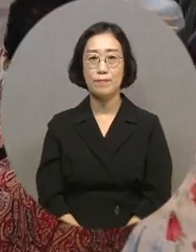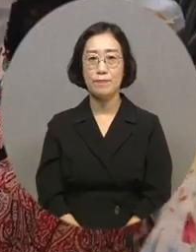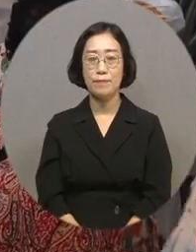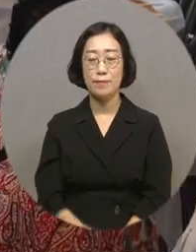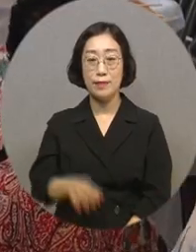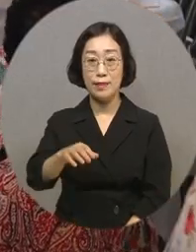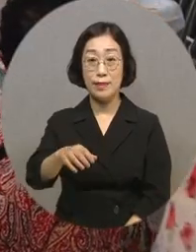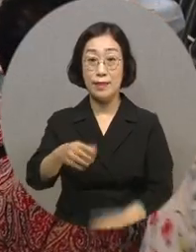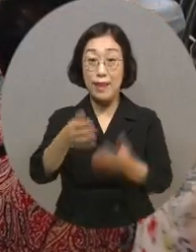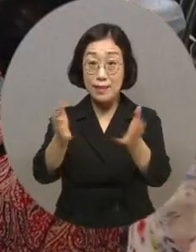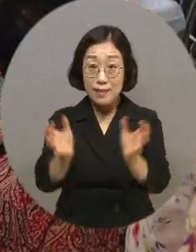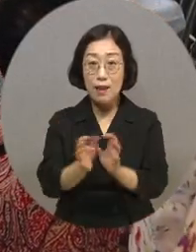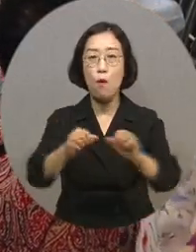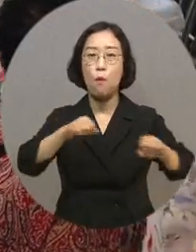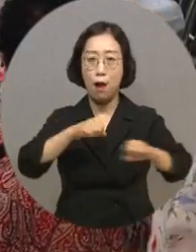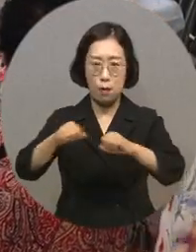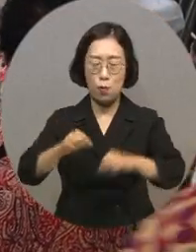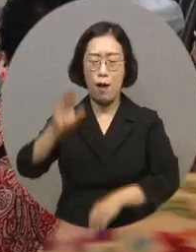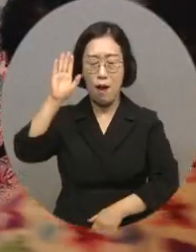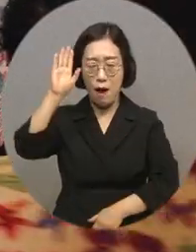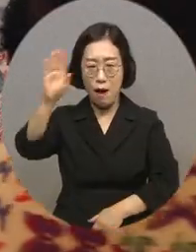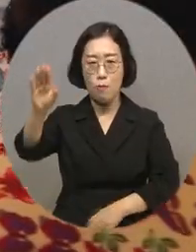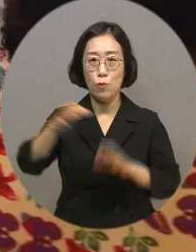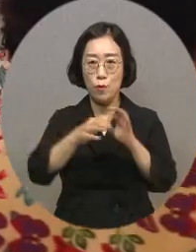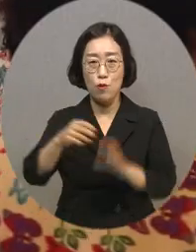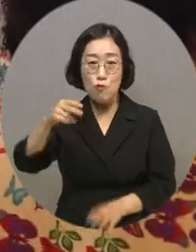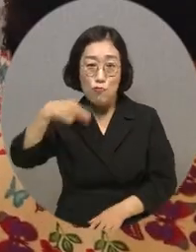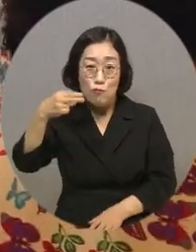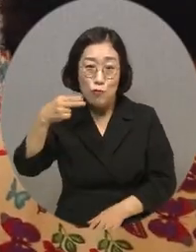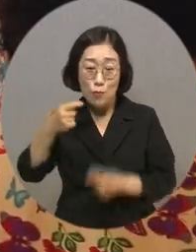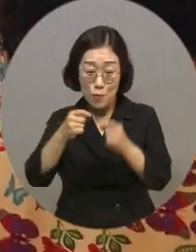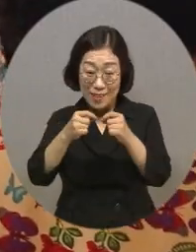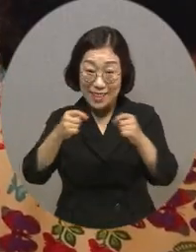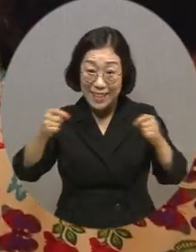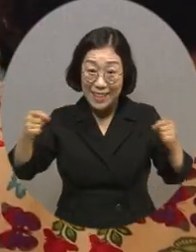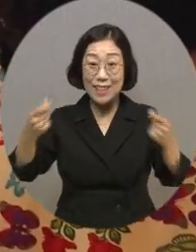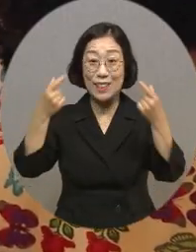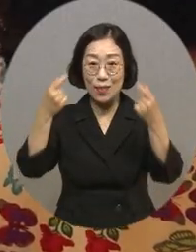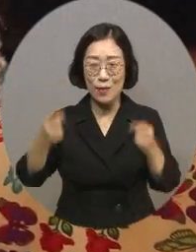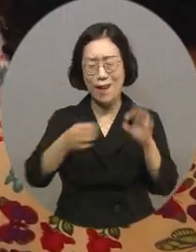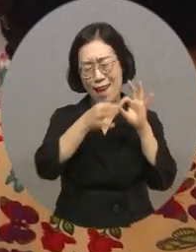순천 인맥포럼의 활동이 앞으로도 국수처럼 길게